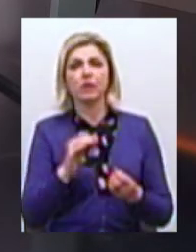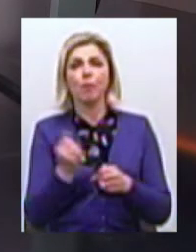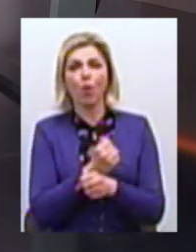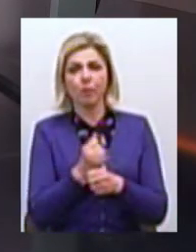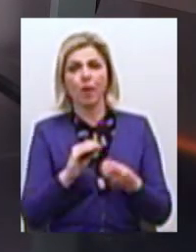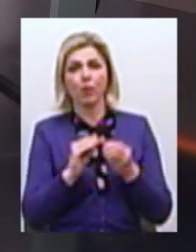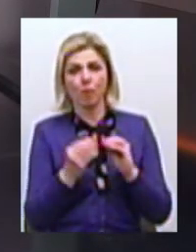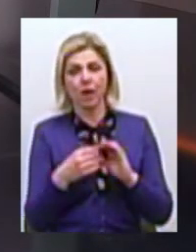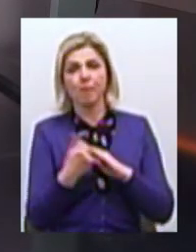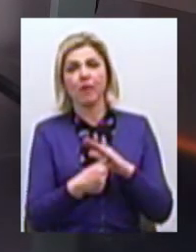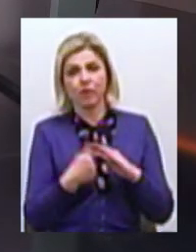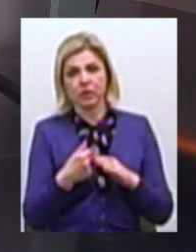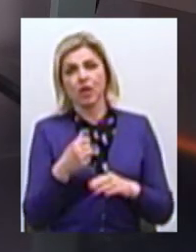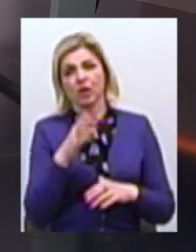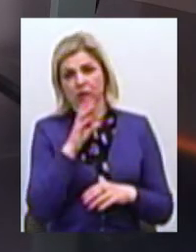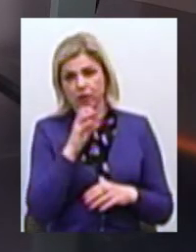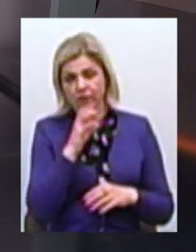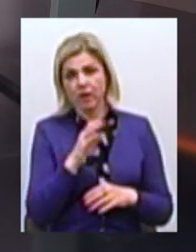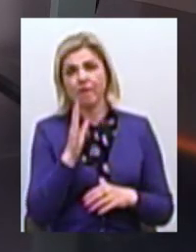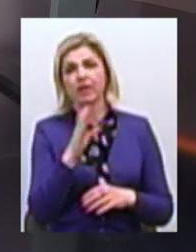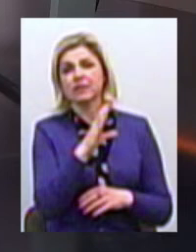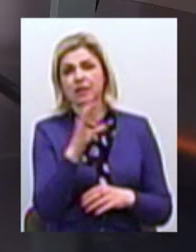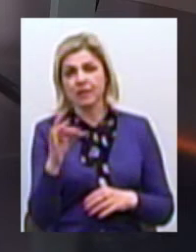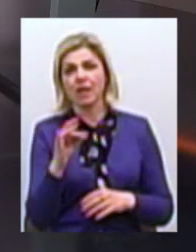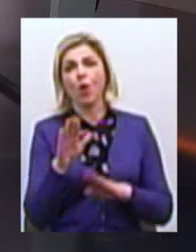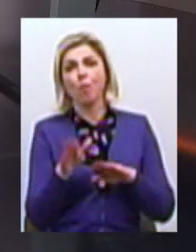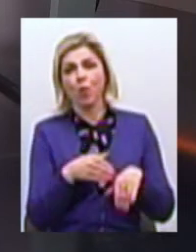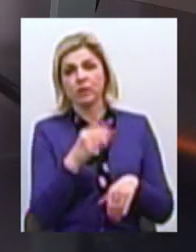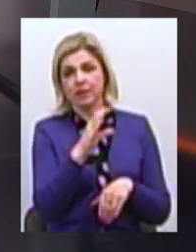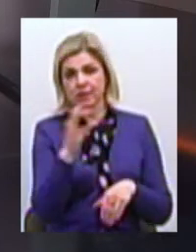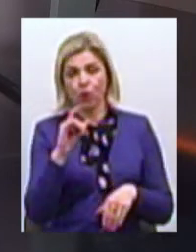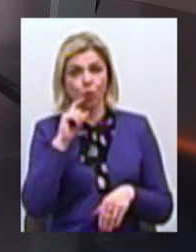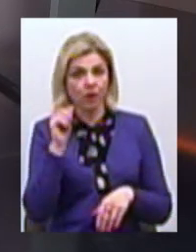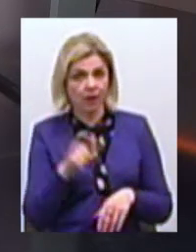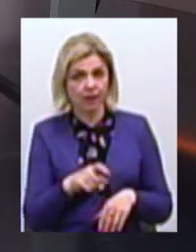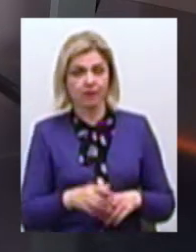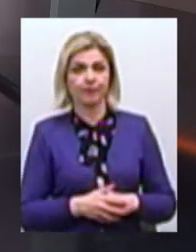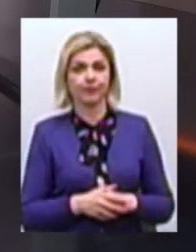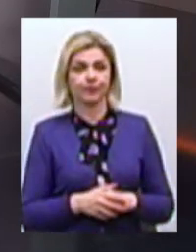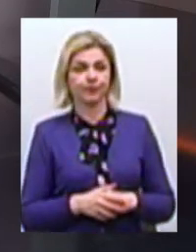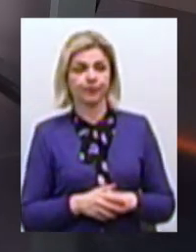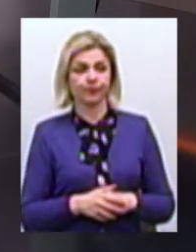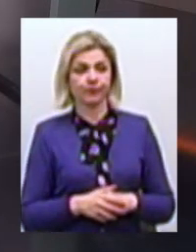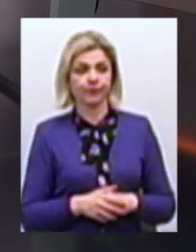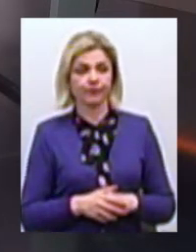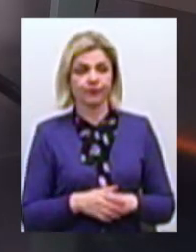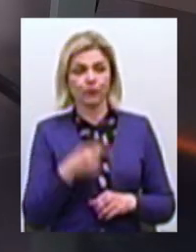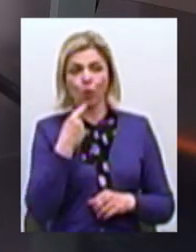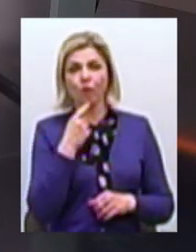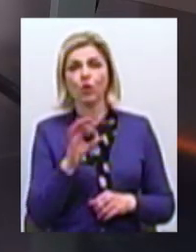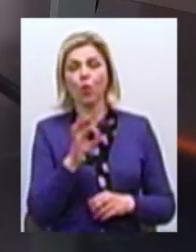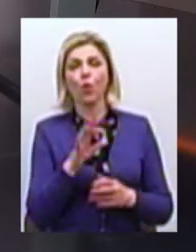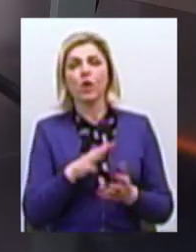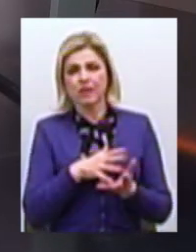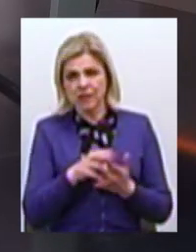тварин, які застосовувалися в Радянському Союзі та пострадянській Україні, йдеться безпосередньо про знищення